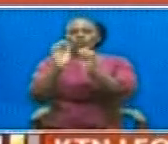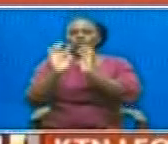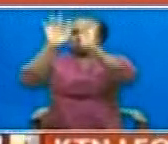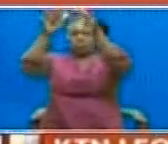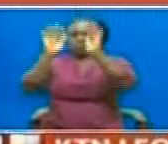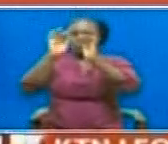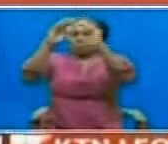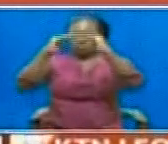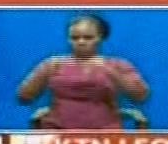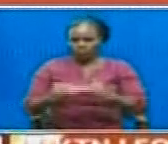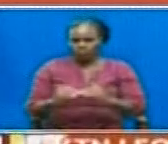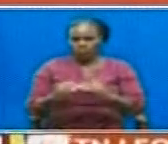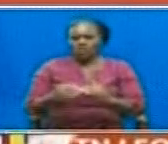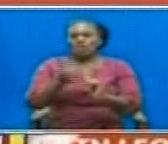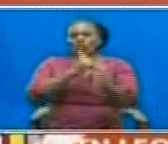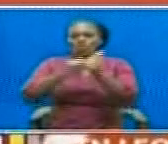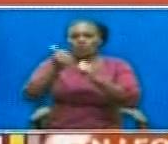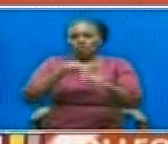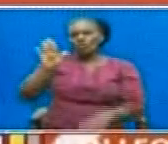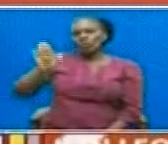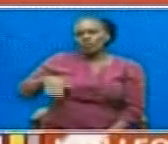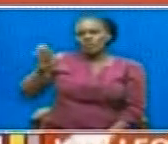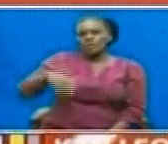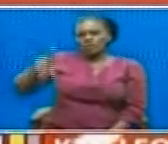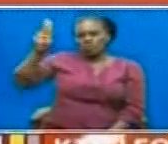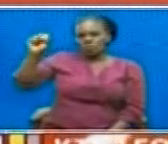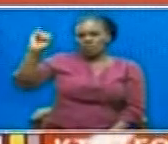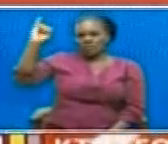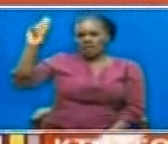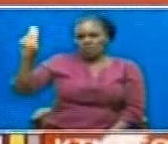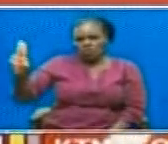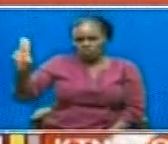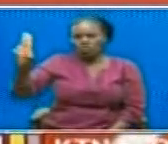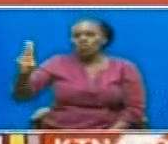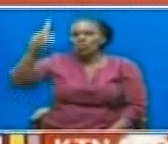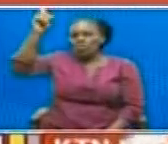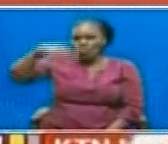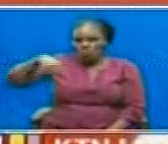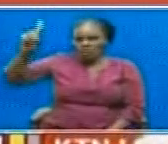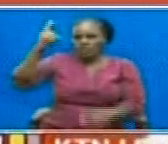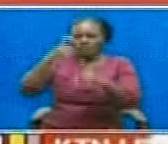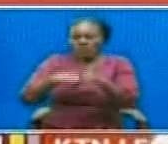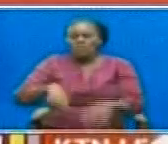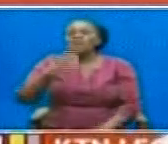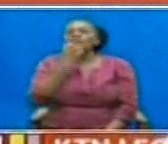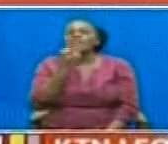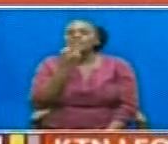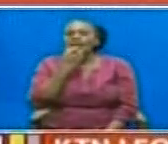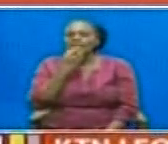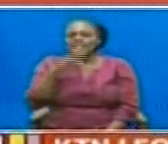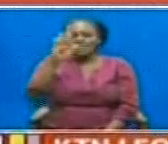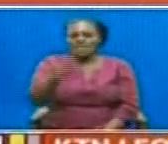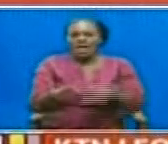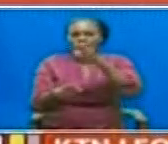daraja ya chini. Kwenye mechi ya ligi kuu upande wa kinadada, chuo cha USIU kiliwapa funzo wapinzani wao kutoka chuo cha Kenyatta katika ukumbi wa